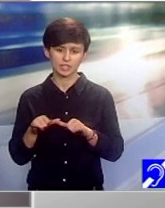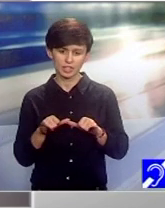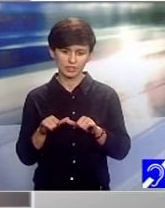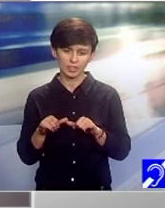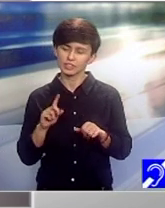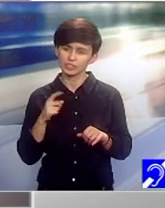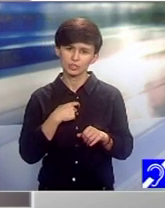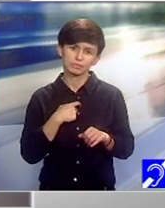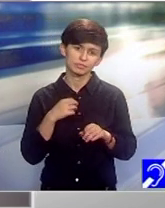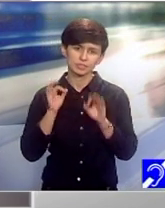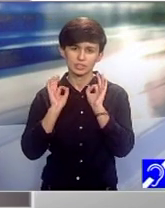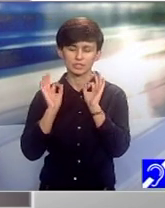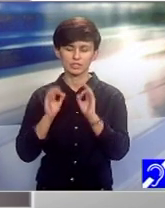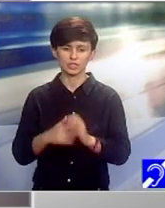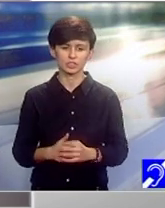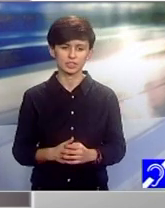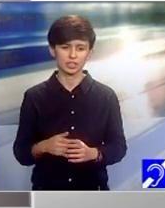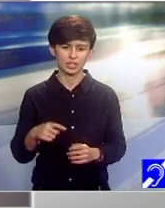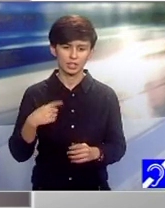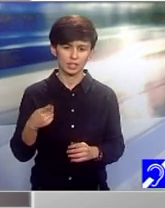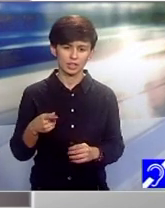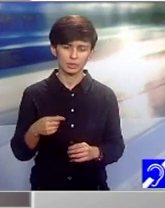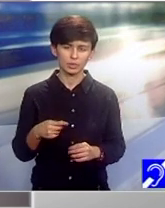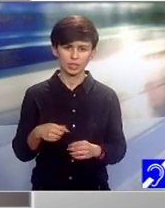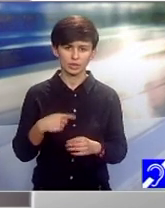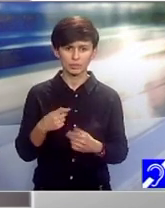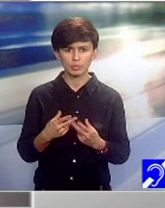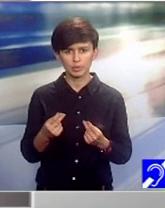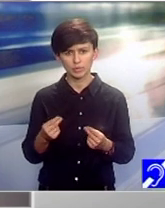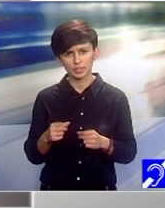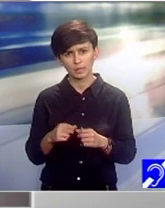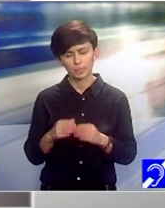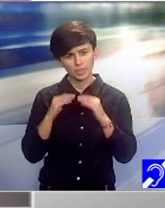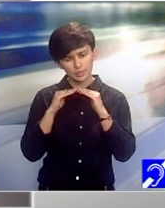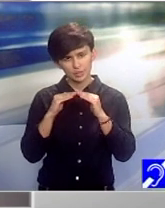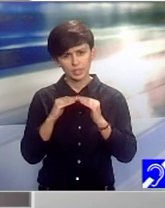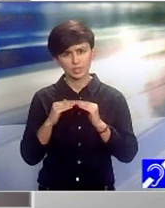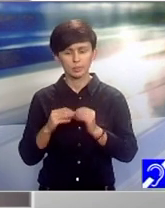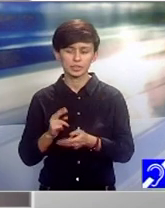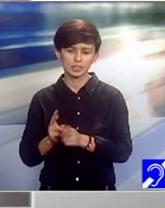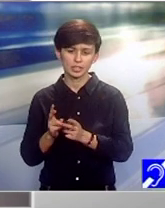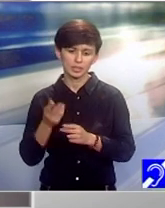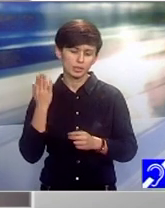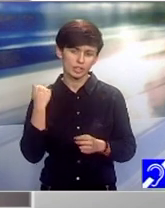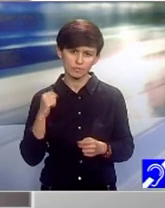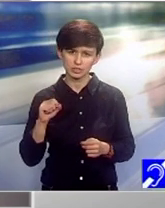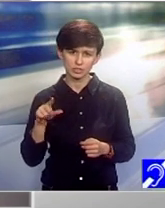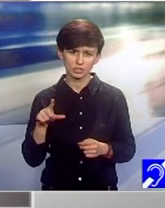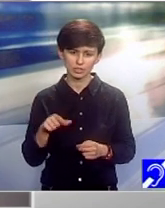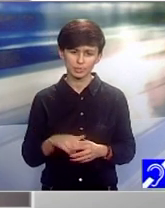Și după ce am terminat radioterapia, au mai urmat multiple cururi de tratament. Au fost în total 12 la